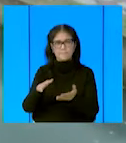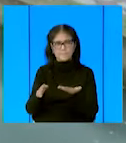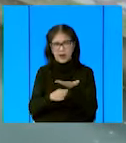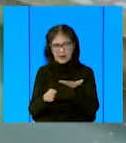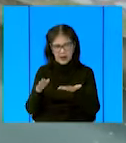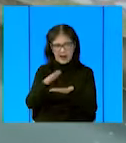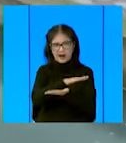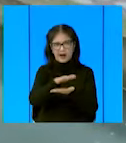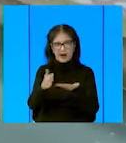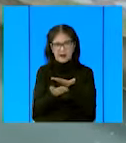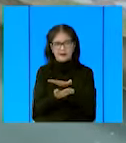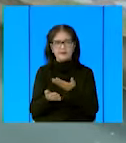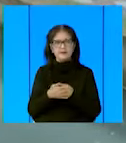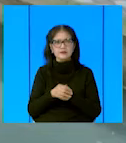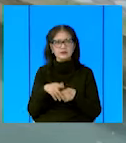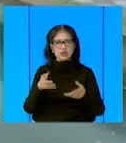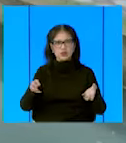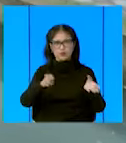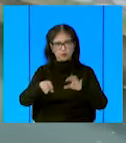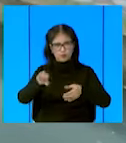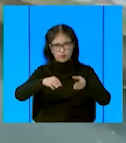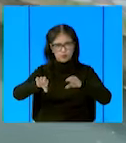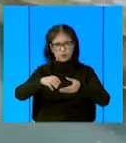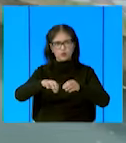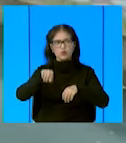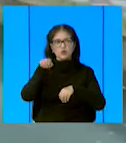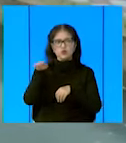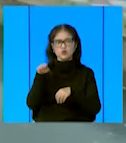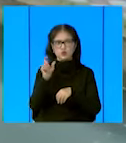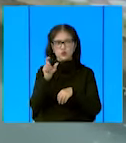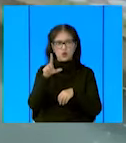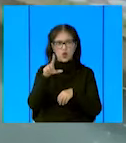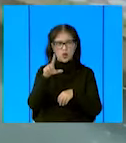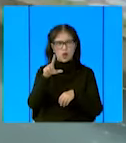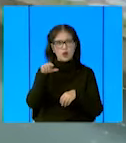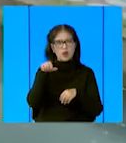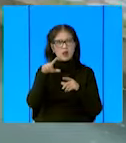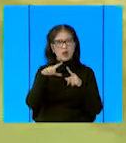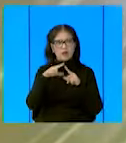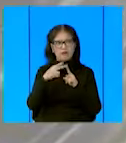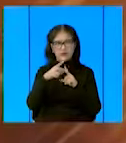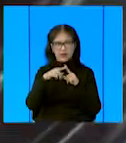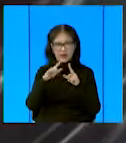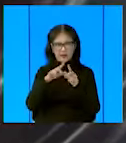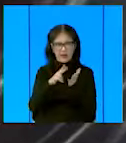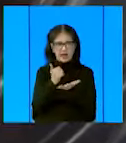tentunya dengan bumbu yang disebut zurbian atau bumbu khas Timur Tengah.